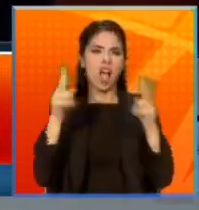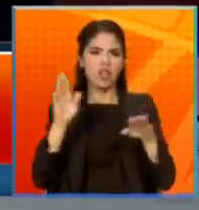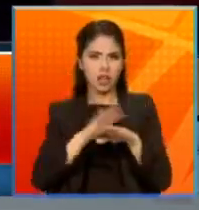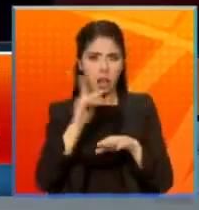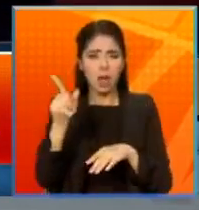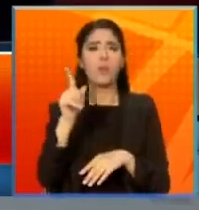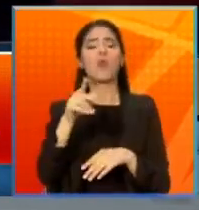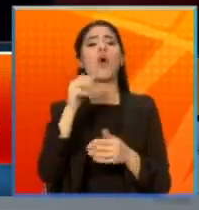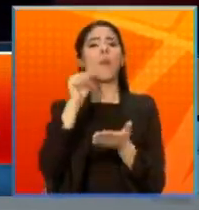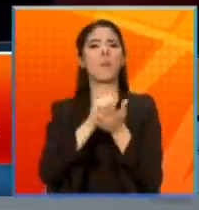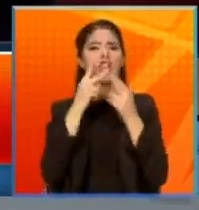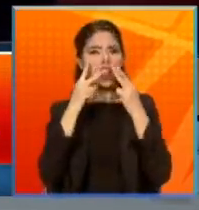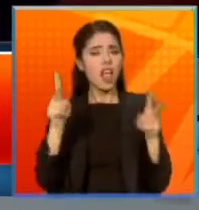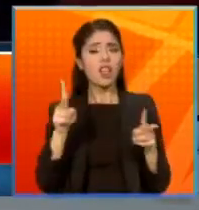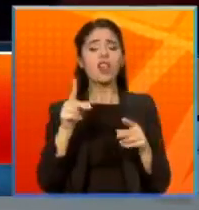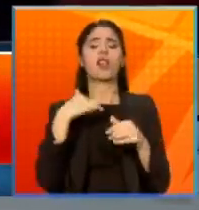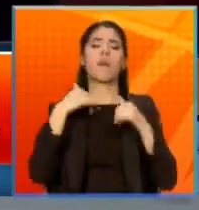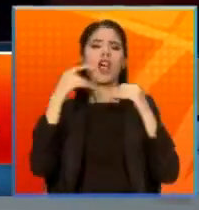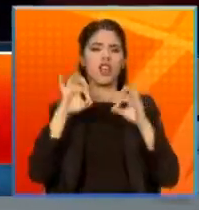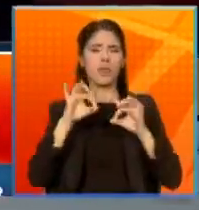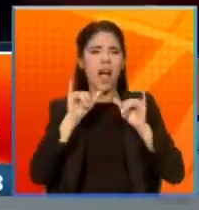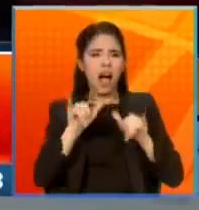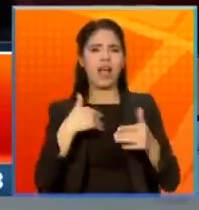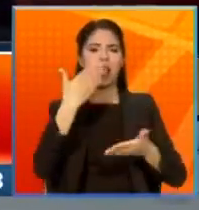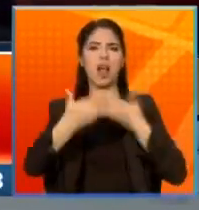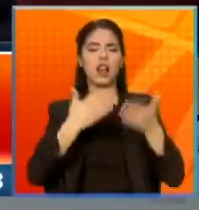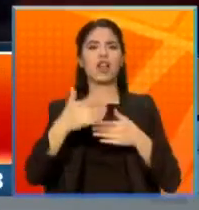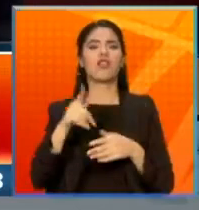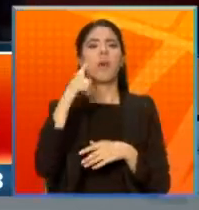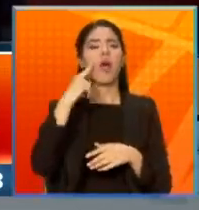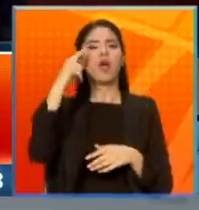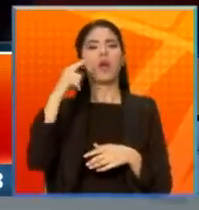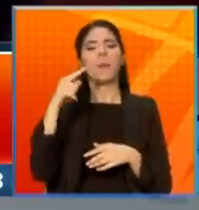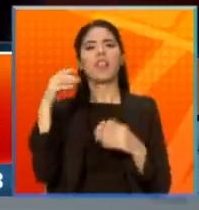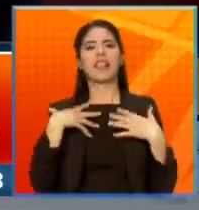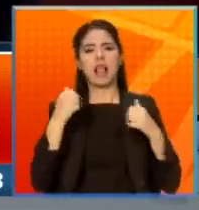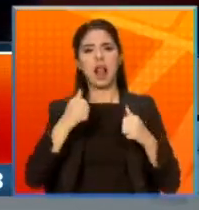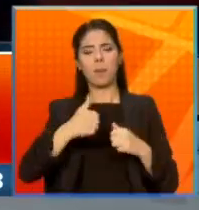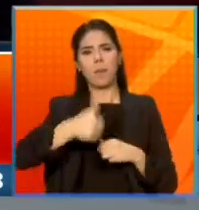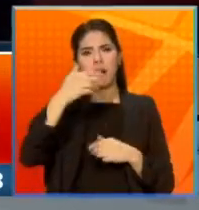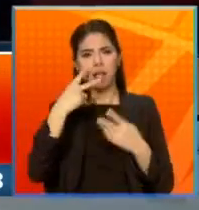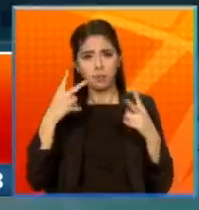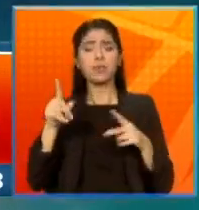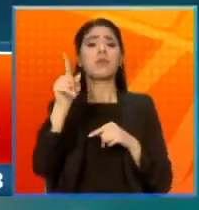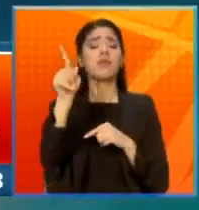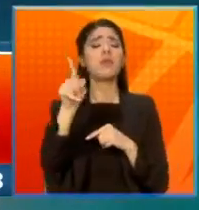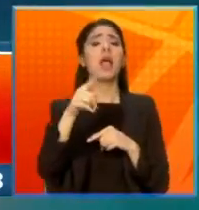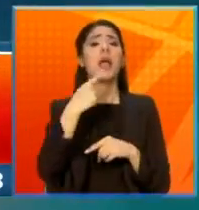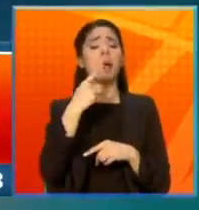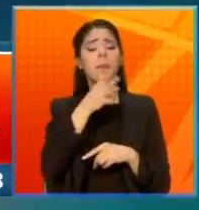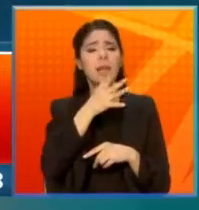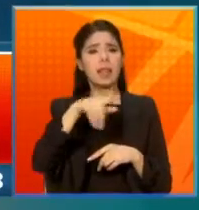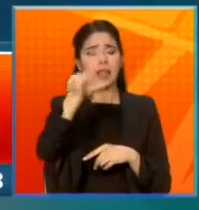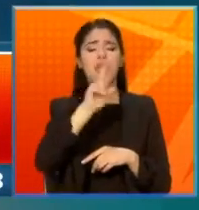basın açıklamasından aynen aktaracağım. Şöyle söylüyor Bakan Fahrettin Koca. Bilindiği üzere 23 Şubat'tan